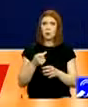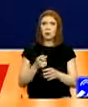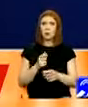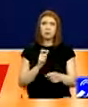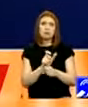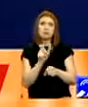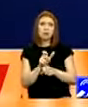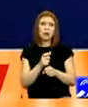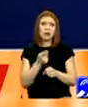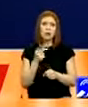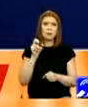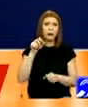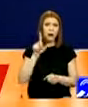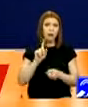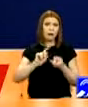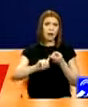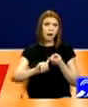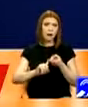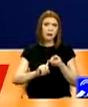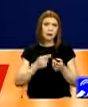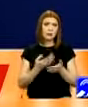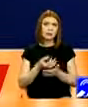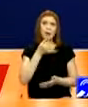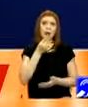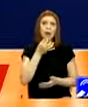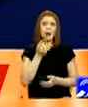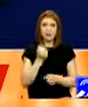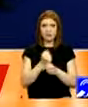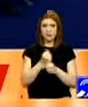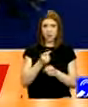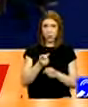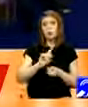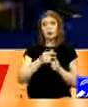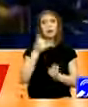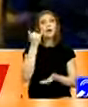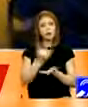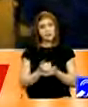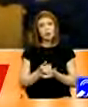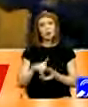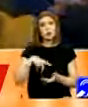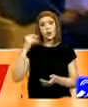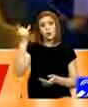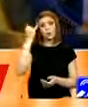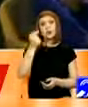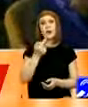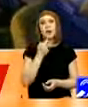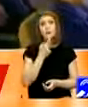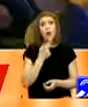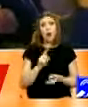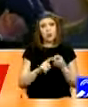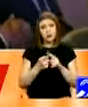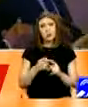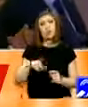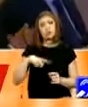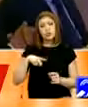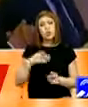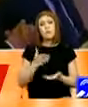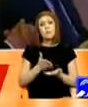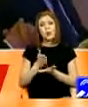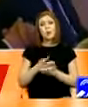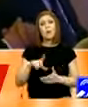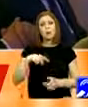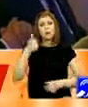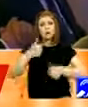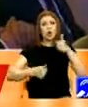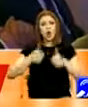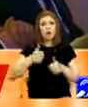reprosuri in partida legate de aceasta declaratie dar ca intradevar este o functie politica si intotdeauna va exista o competitie pentru